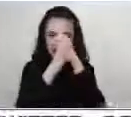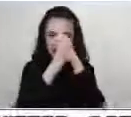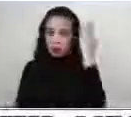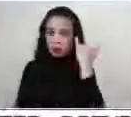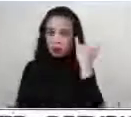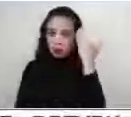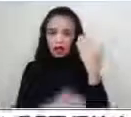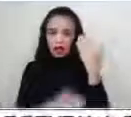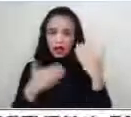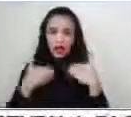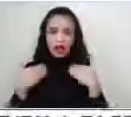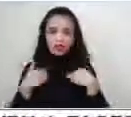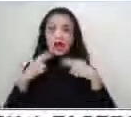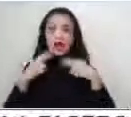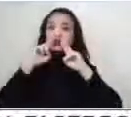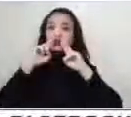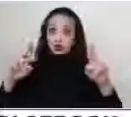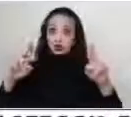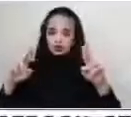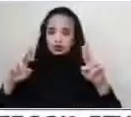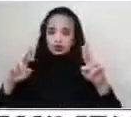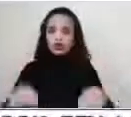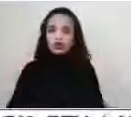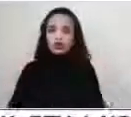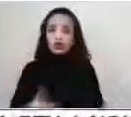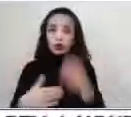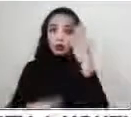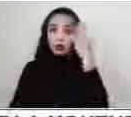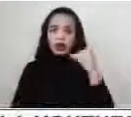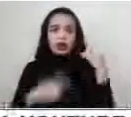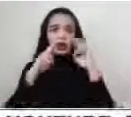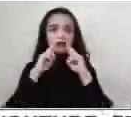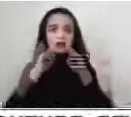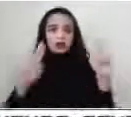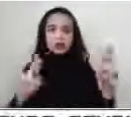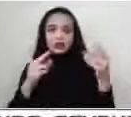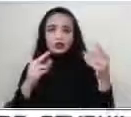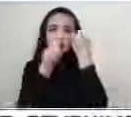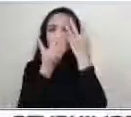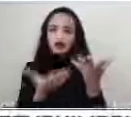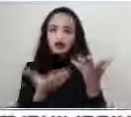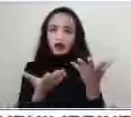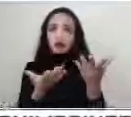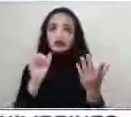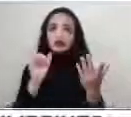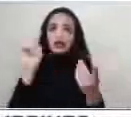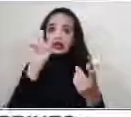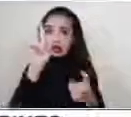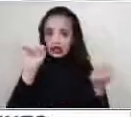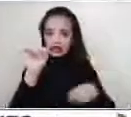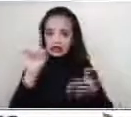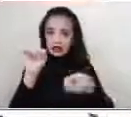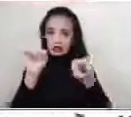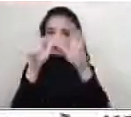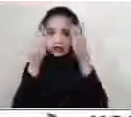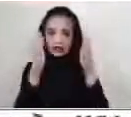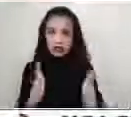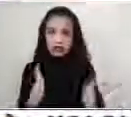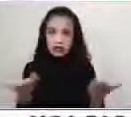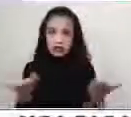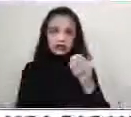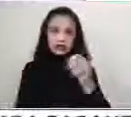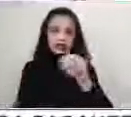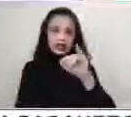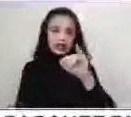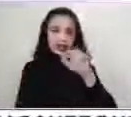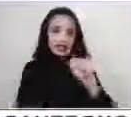bagong variant ng virus, sinabi ng WHO na wala pang ebidensya sa ngayon kung mas nakamamatay nga ba ito. Una nang sinabi ng Department of Health na hindi pa